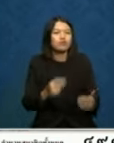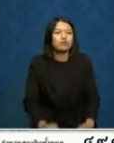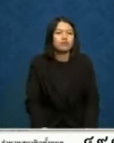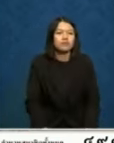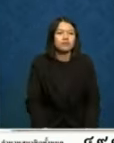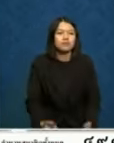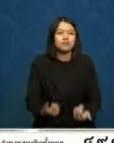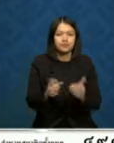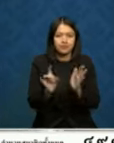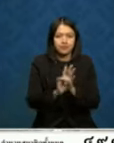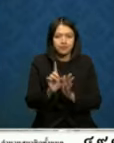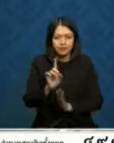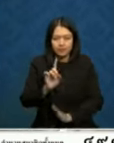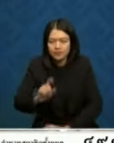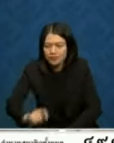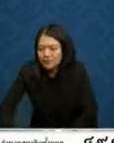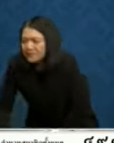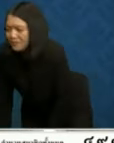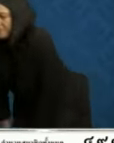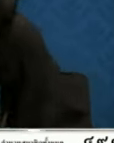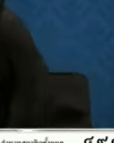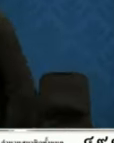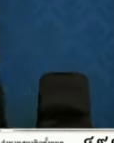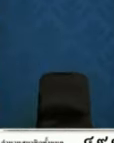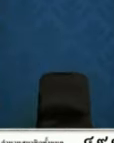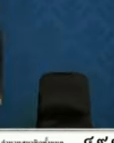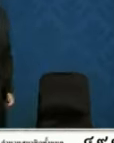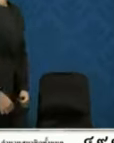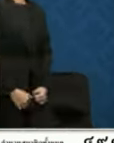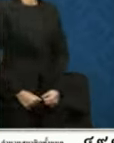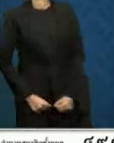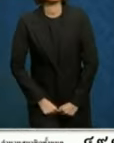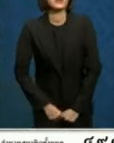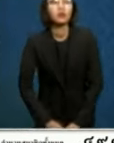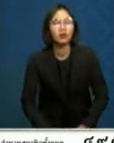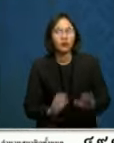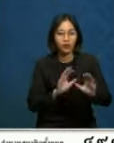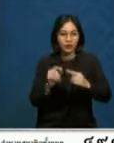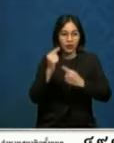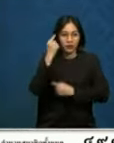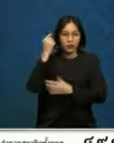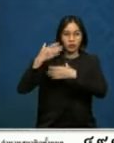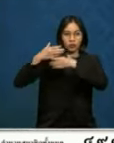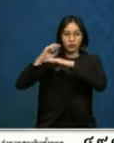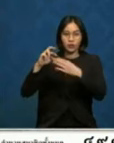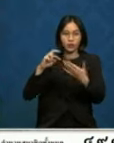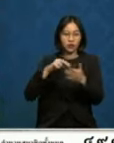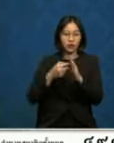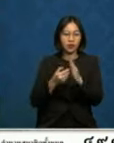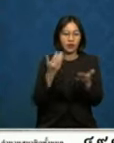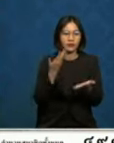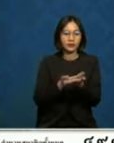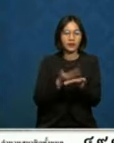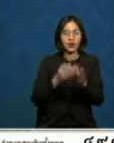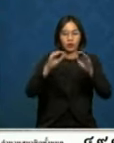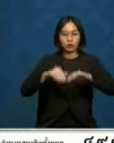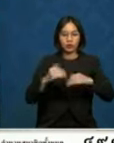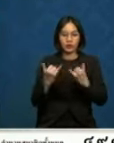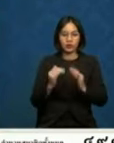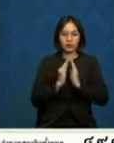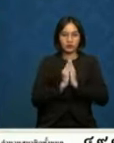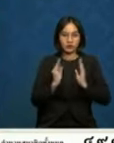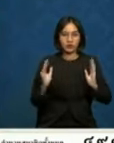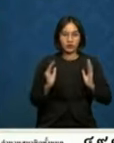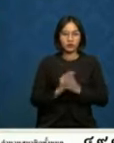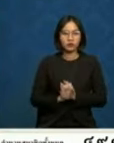ายที่สุดผมก็ฝากเรื่องนี้ไปกับท่านประธานและทางกรรมธิการฝากทบทวนในเรื่องการตัดงบตรงนี้ด้วยครับขอบคุณมากครับ